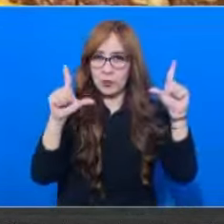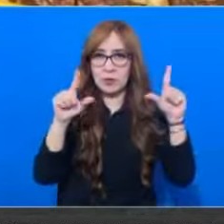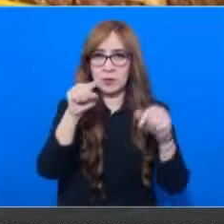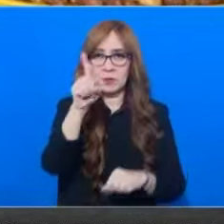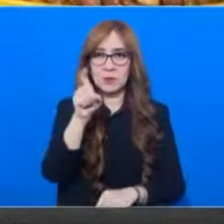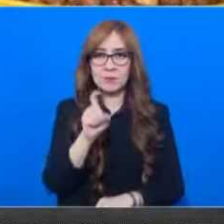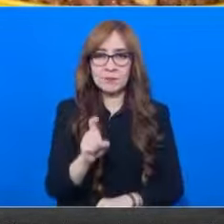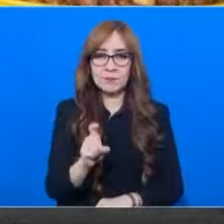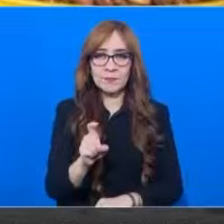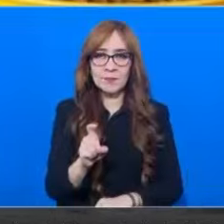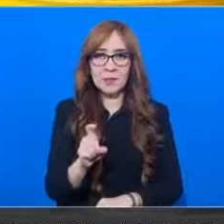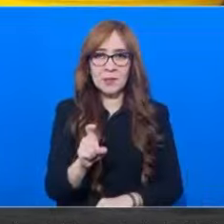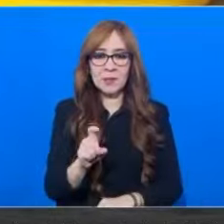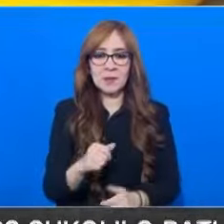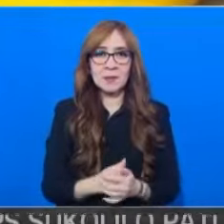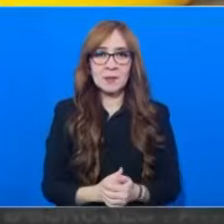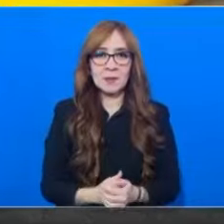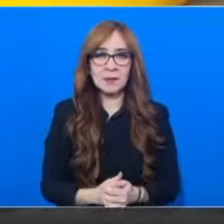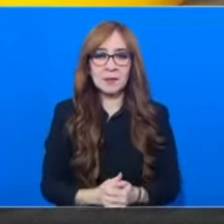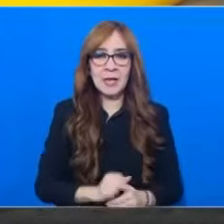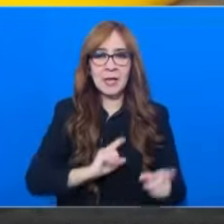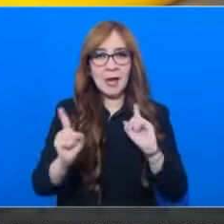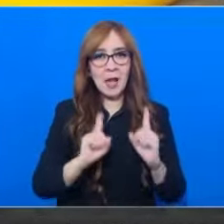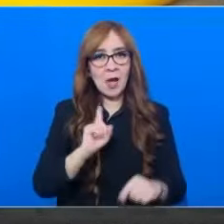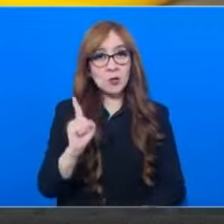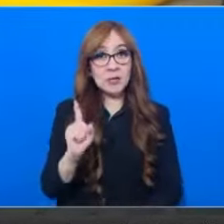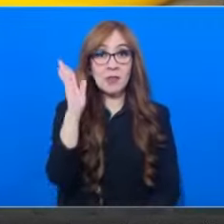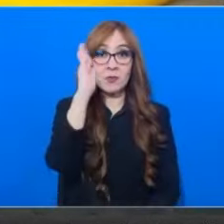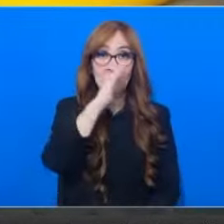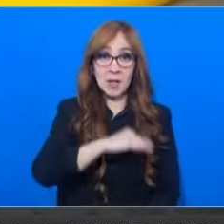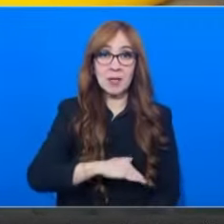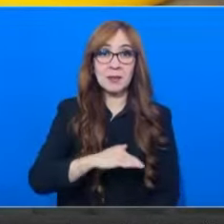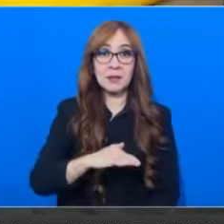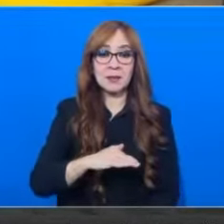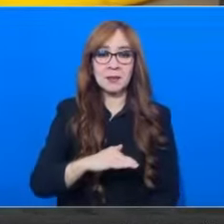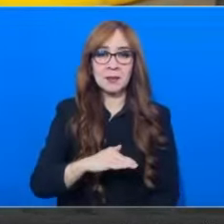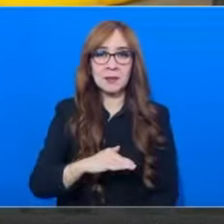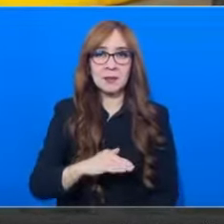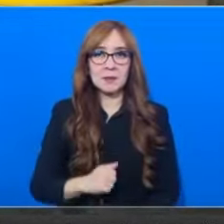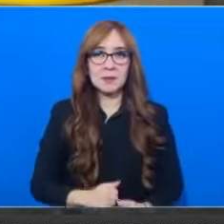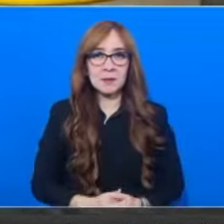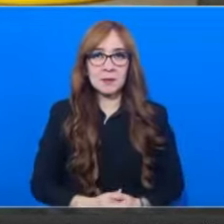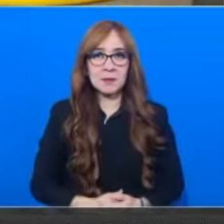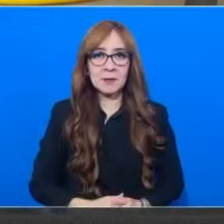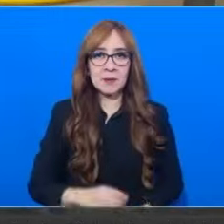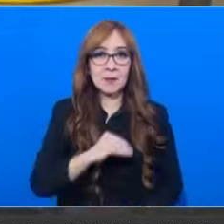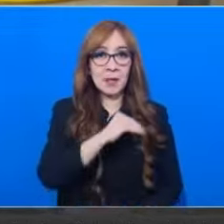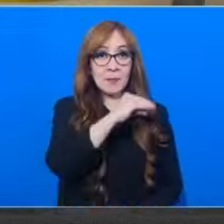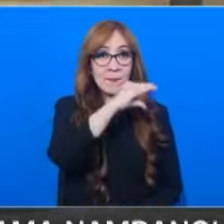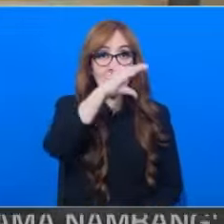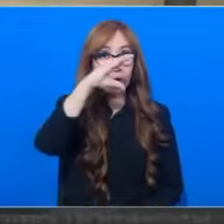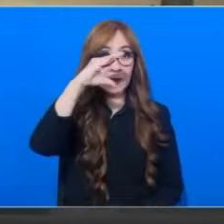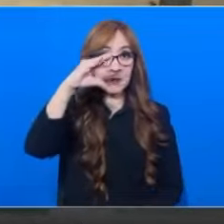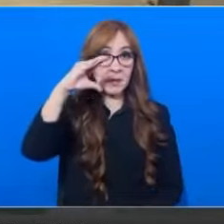hitungnya di kilo. Di kilo? Kalau sehari, kalau dari pagi sampai malam